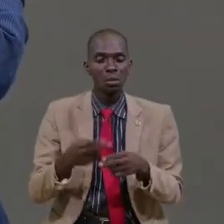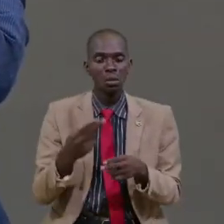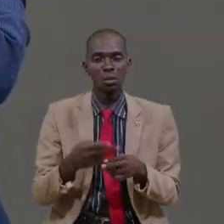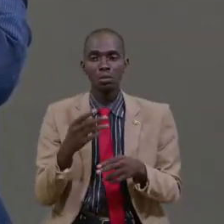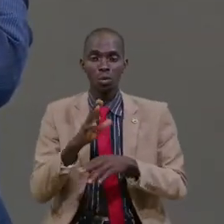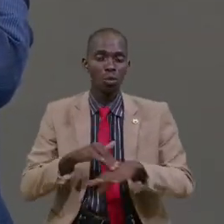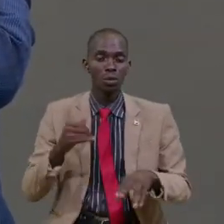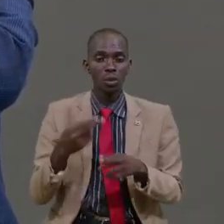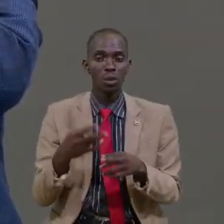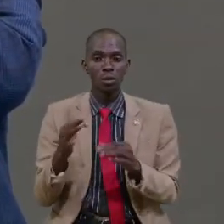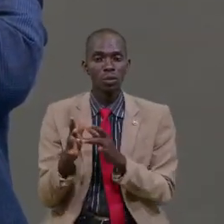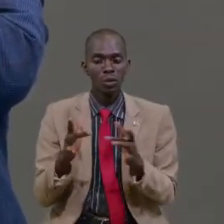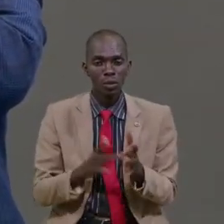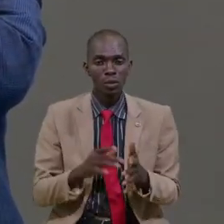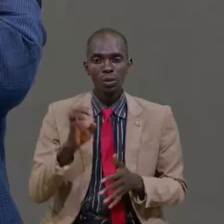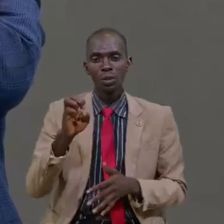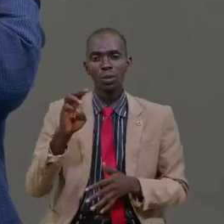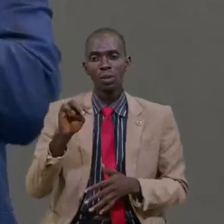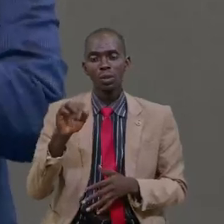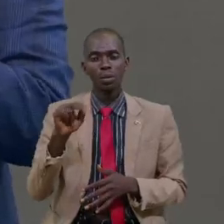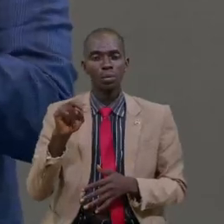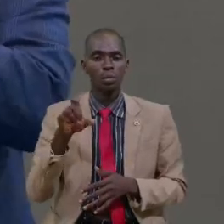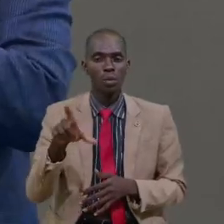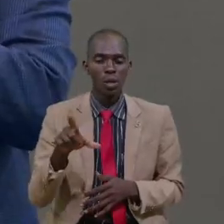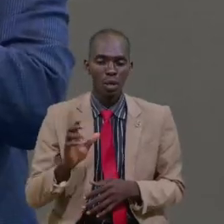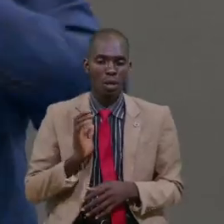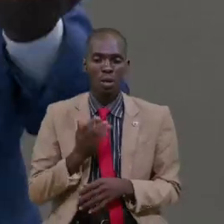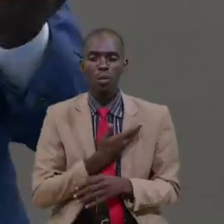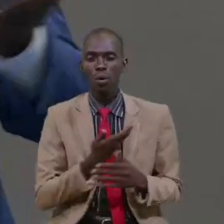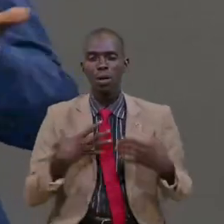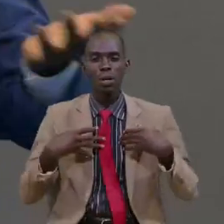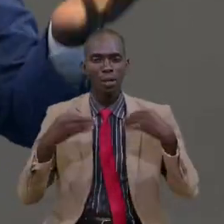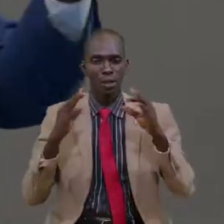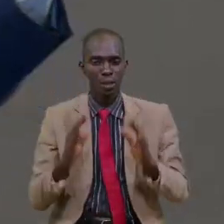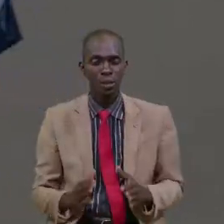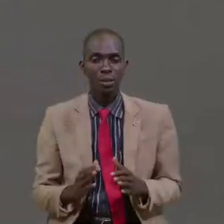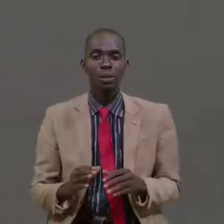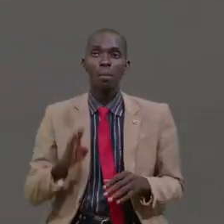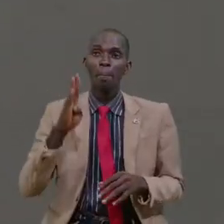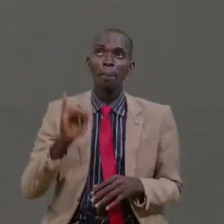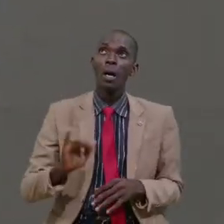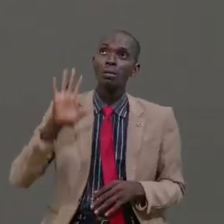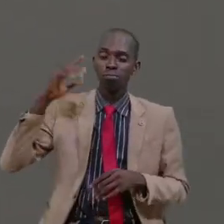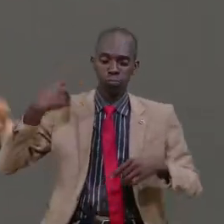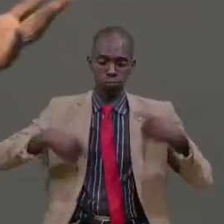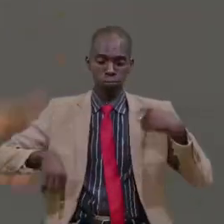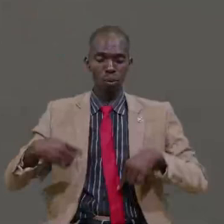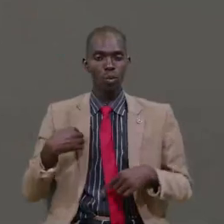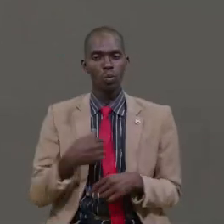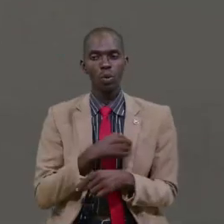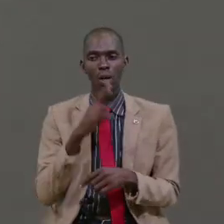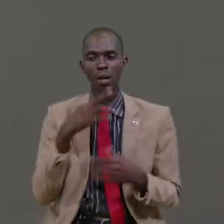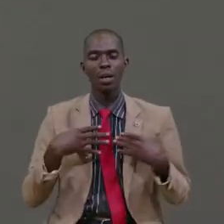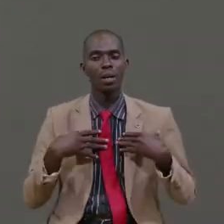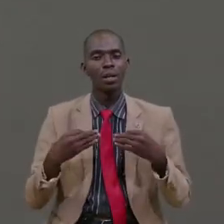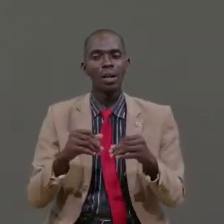de Jésus, Emmanuel, notre guérisseur. Par ses maîtrises, nous sommes guéris.